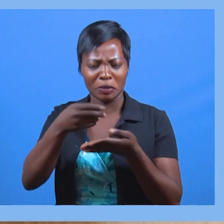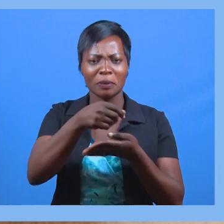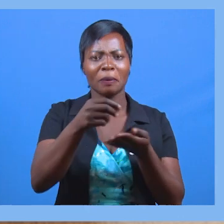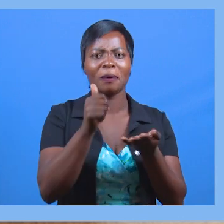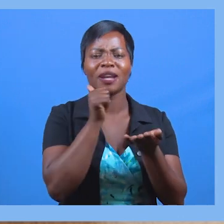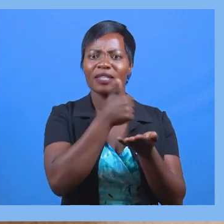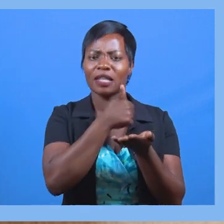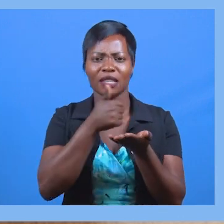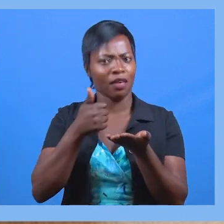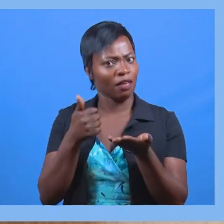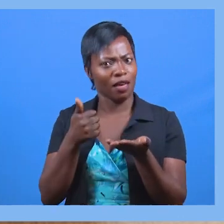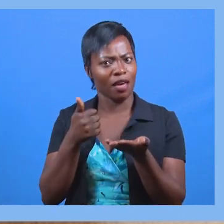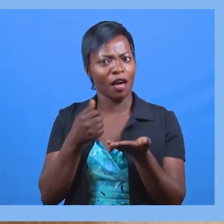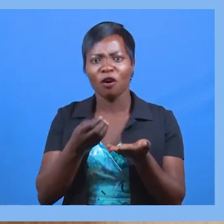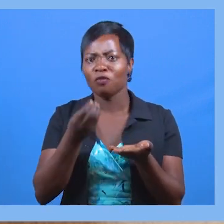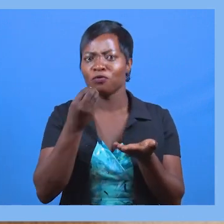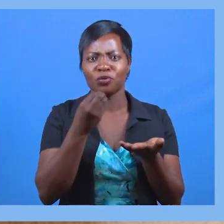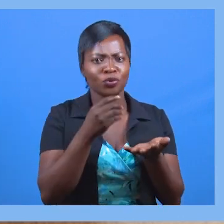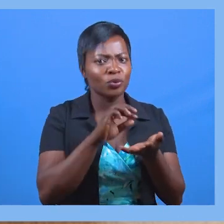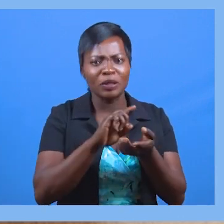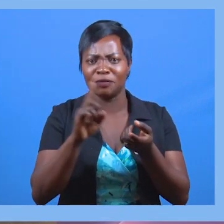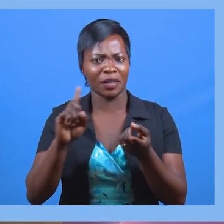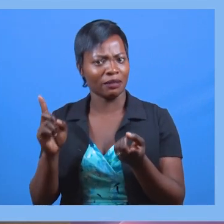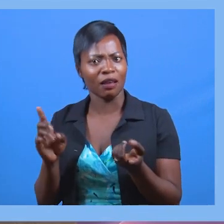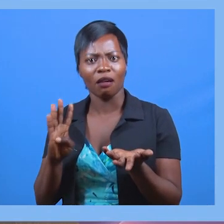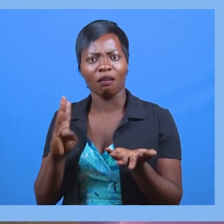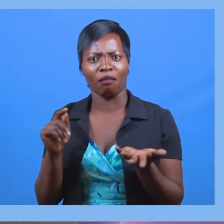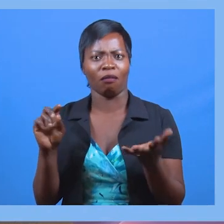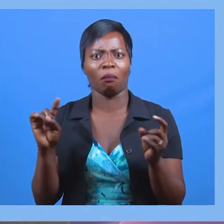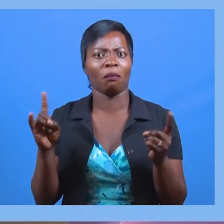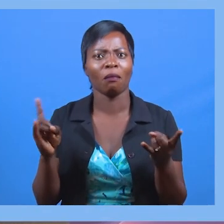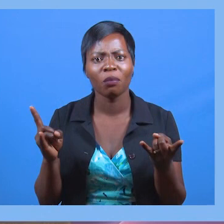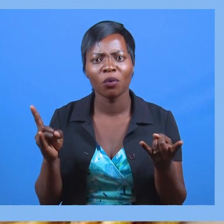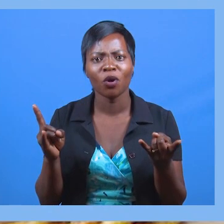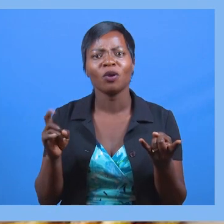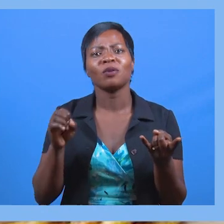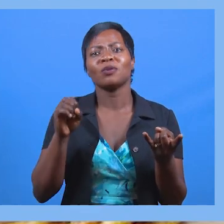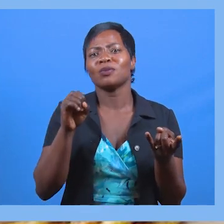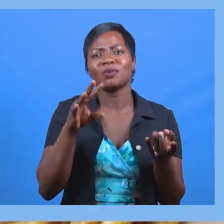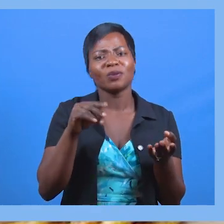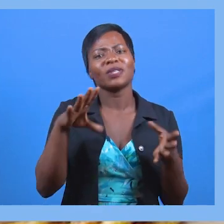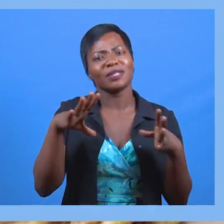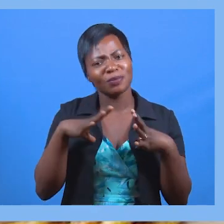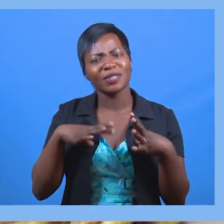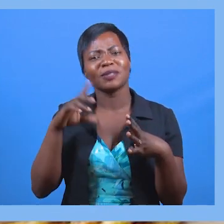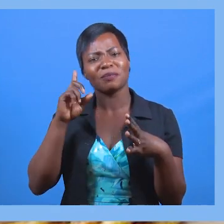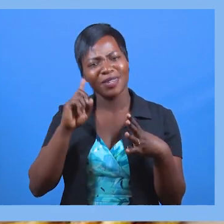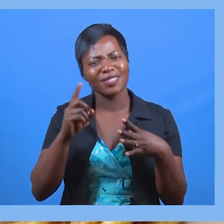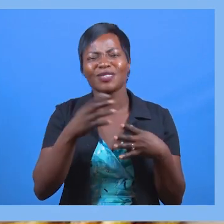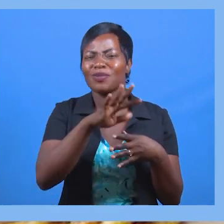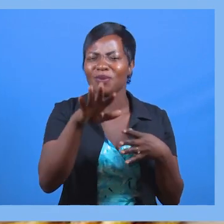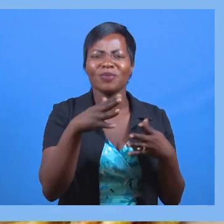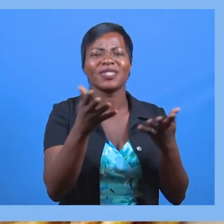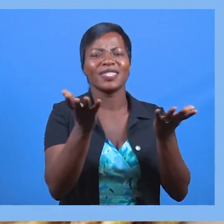chii nechikafu chinodyiwa paKrismasi chatinozoona ndechekisimusi chete ndo chinotanga kudyiwa musi uwoyo. Saka